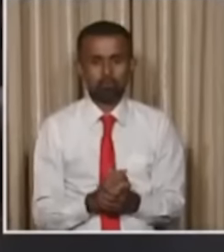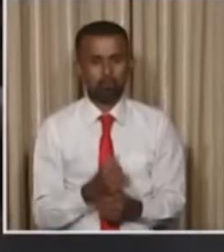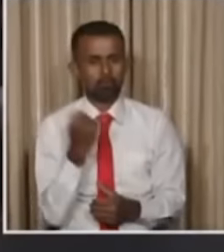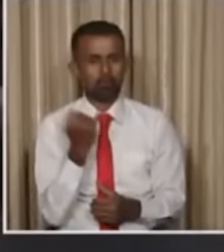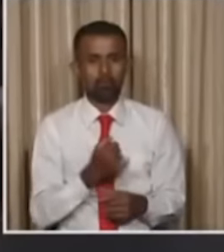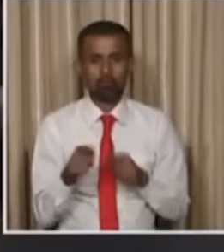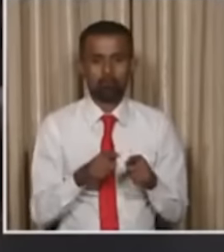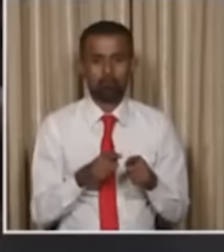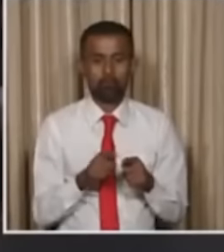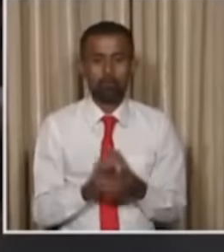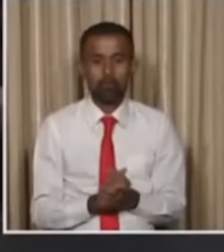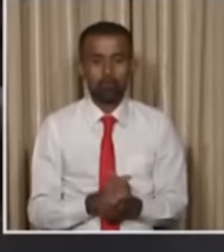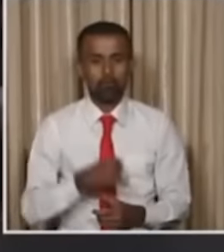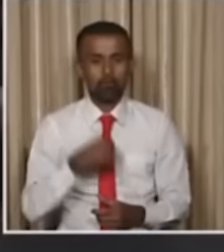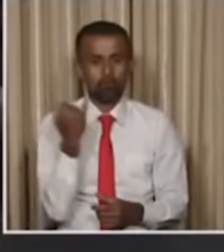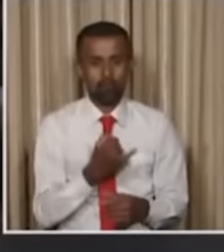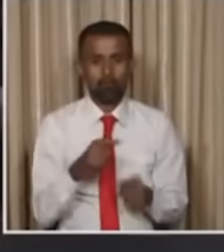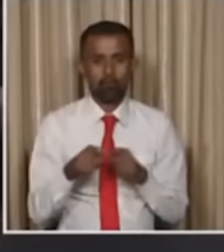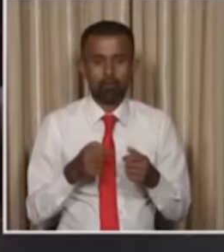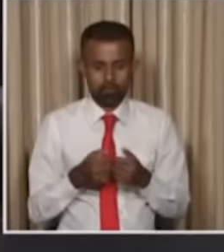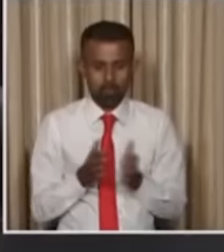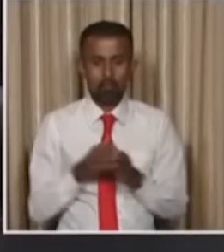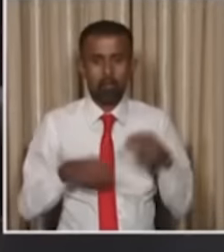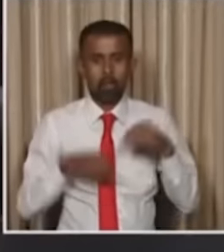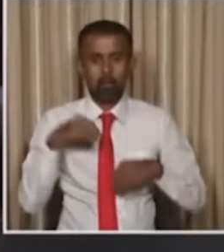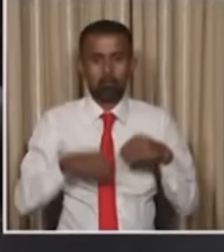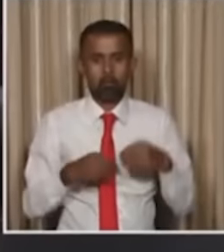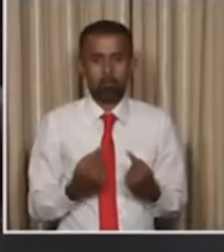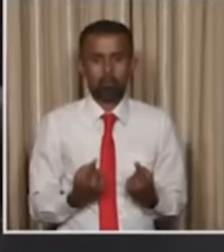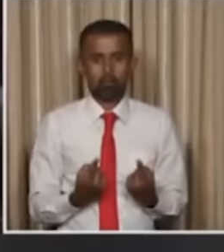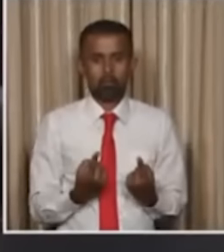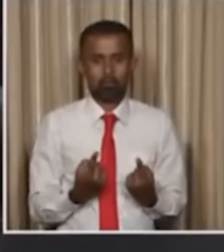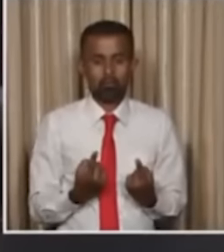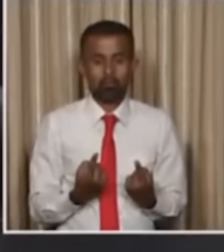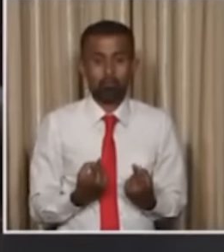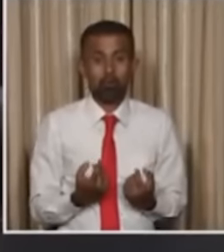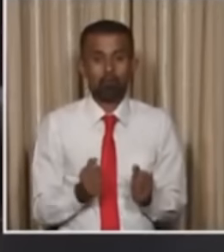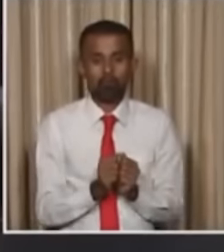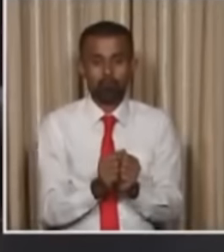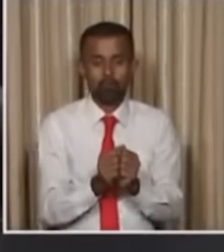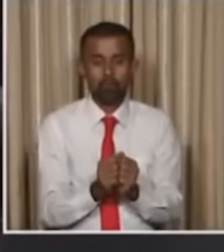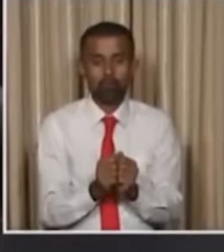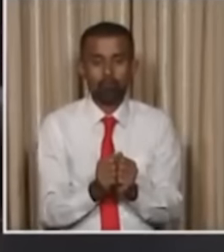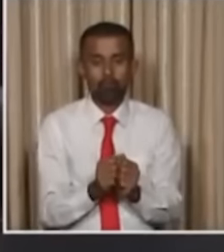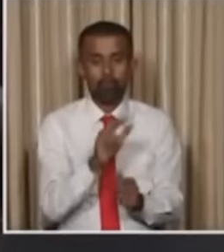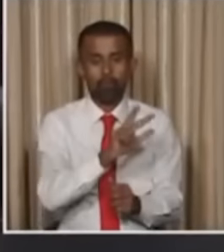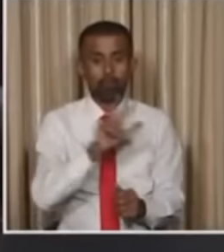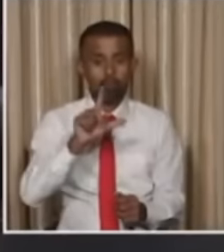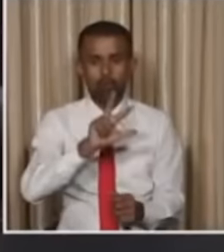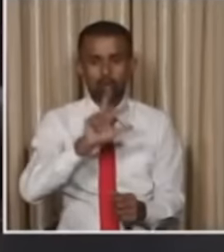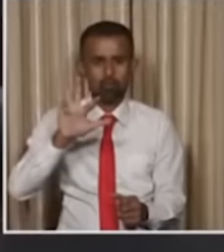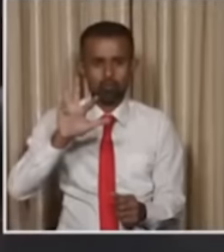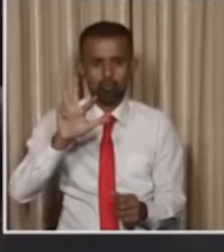විදියට අතිශයින්ම පටු විදියට තමන්ගේ දේශපාලන උවමනාව සඳහා හරි